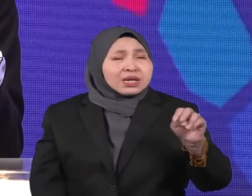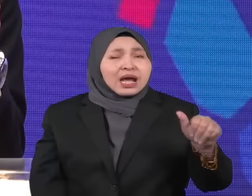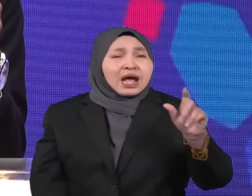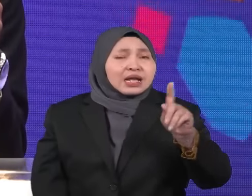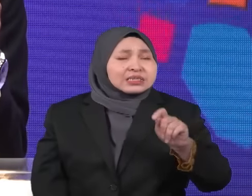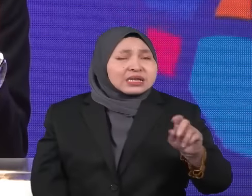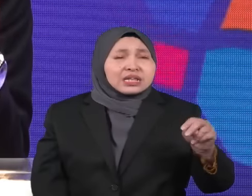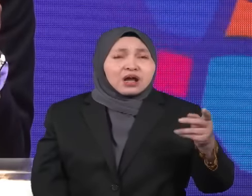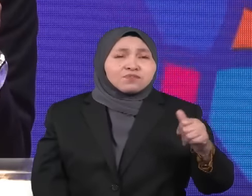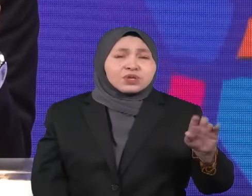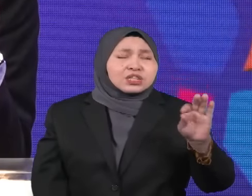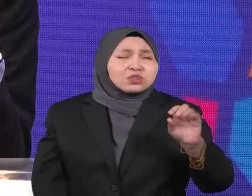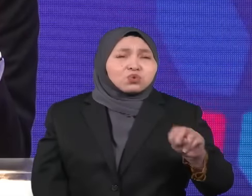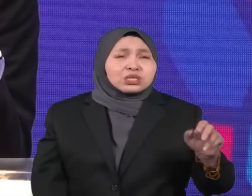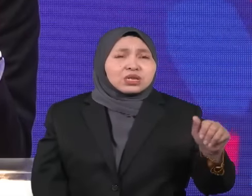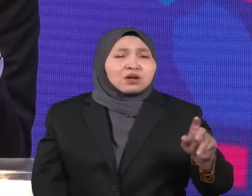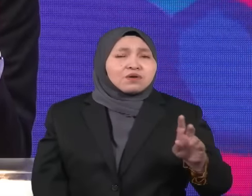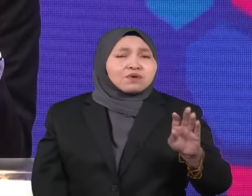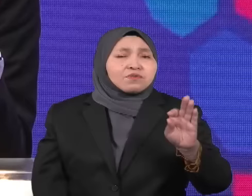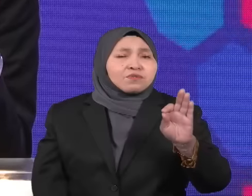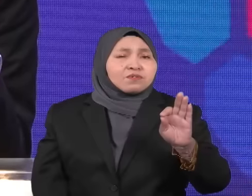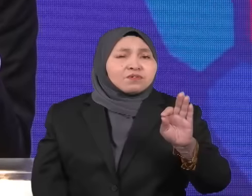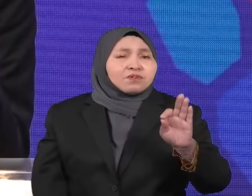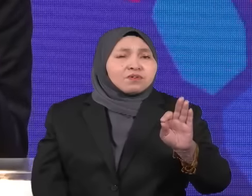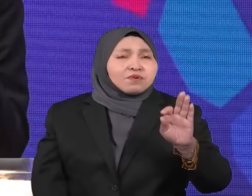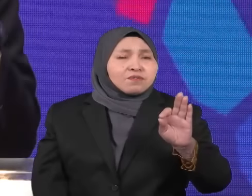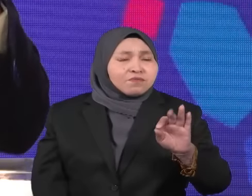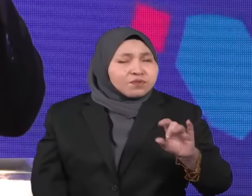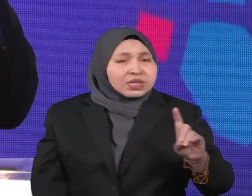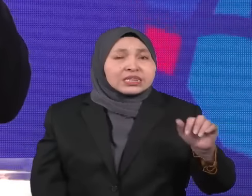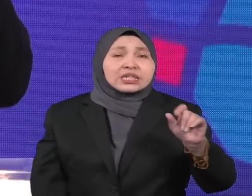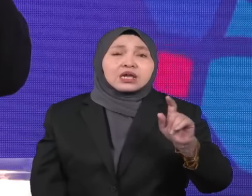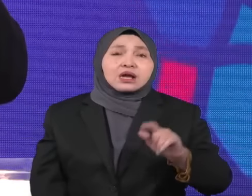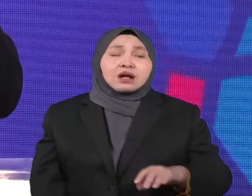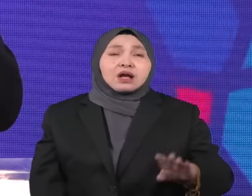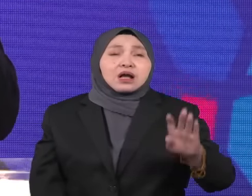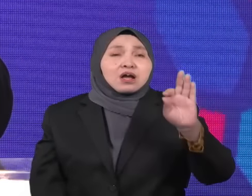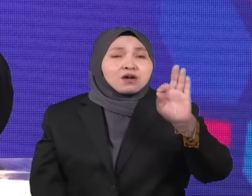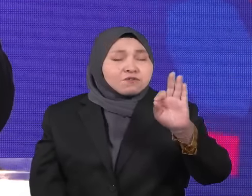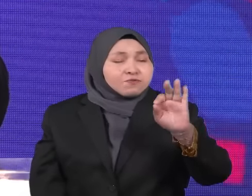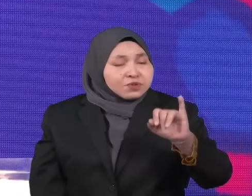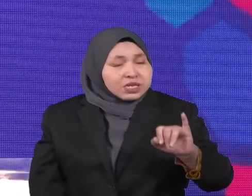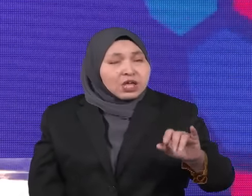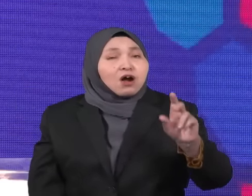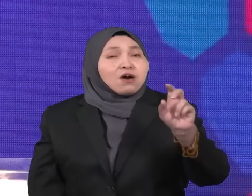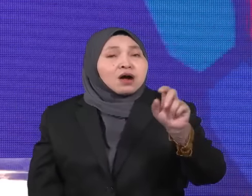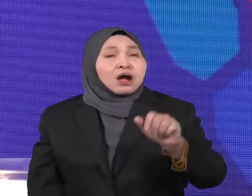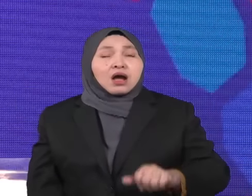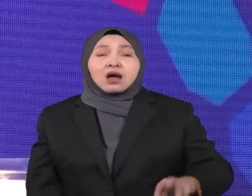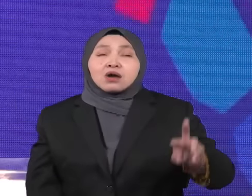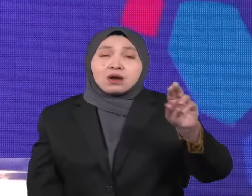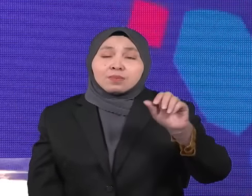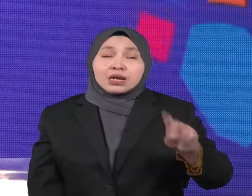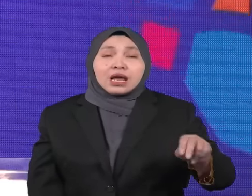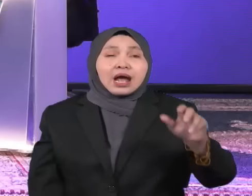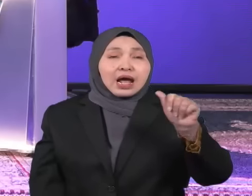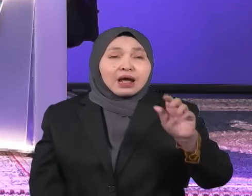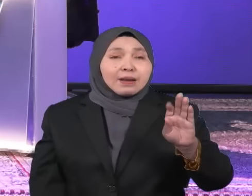atina pidunya, pidunya. Sepatutnya fi fa. Rabbana